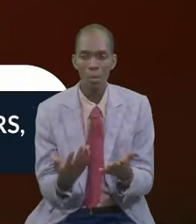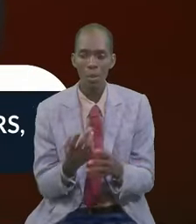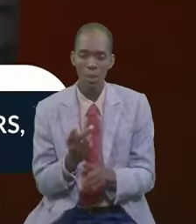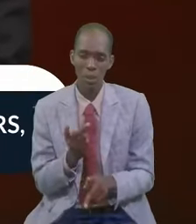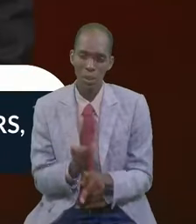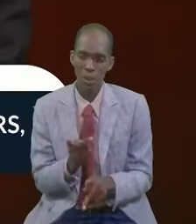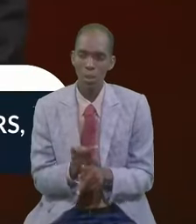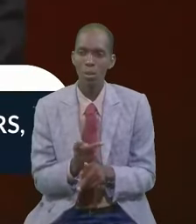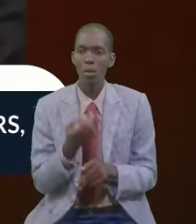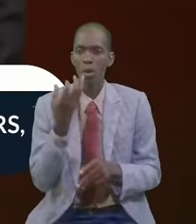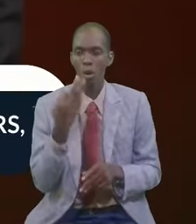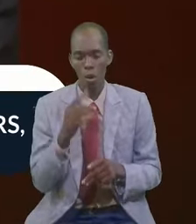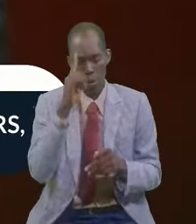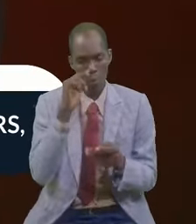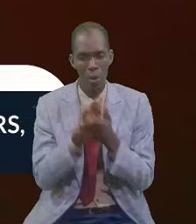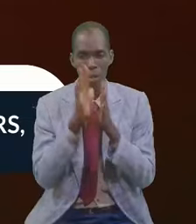des croyants